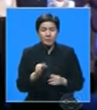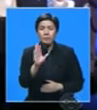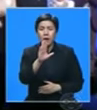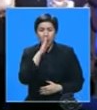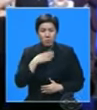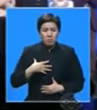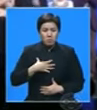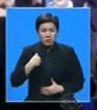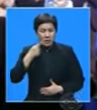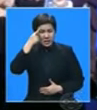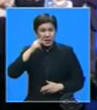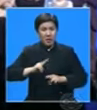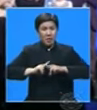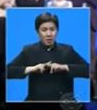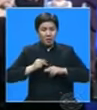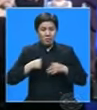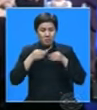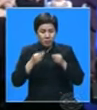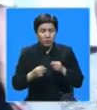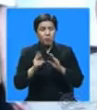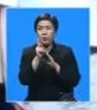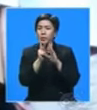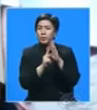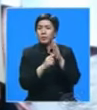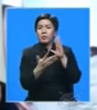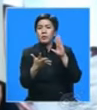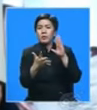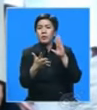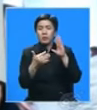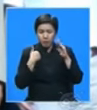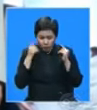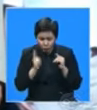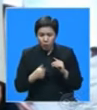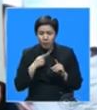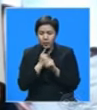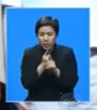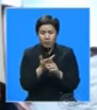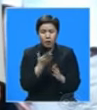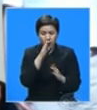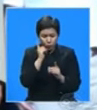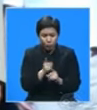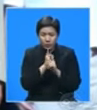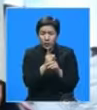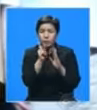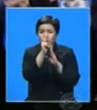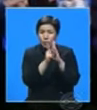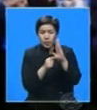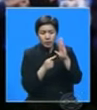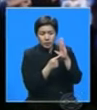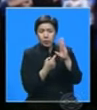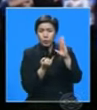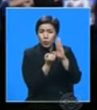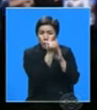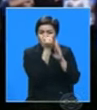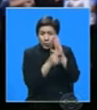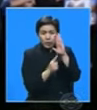าท่านใช้อารมณ์ใช้ความเกลียดชังมาตัดสินไว้ก่อนเนี่ยกฎหมายมันเดินตามไม่ได้หรอกครับเกิดเดินตามมามันก็ต้องเข้าข้างนี้ใครผิดใครถูกก็เข้าอีกข้างหนึ่ง